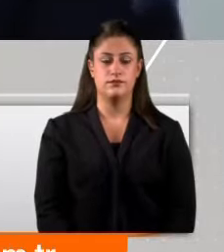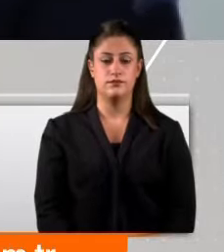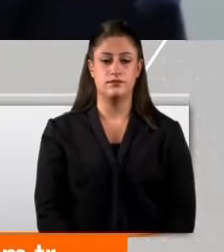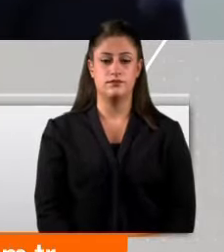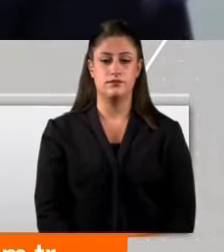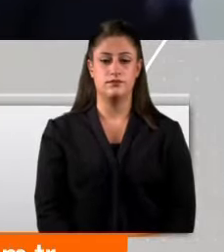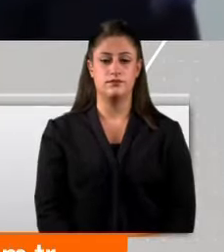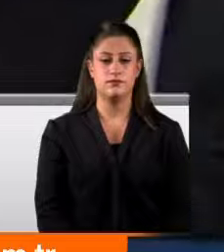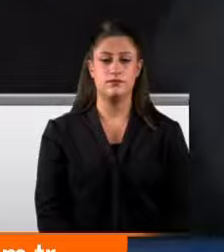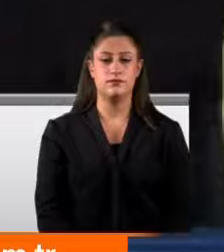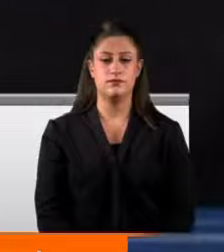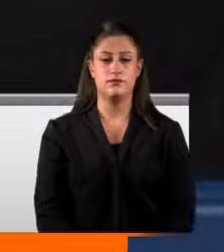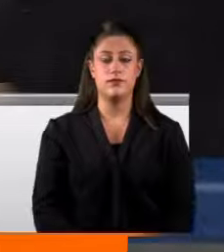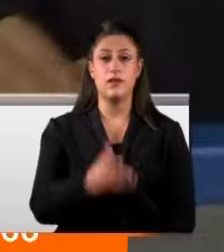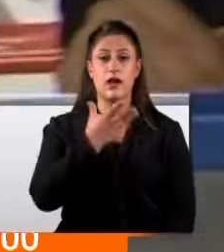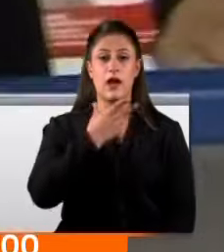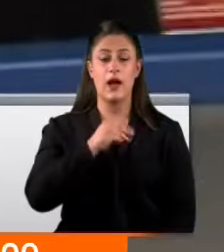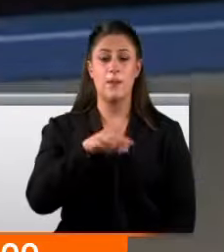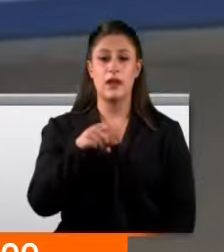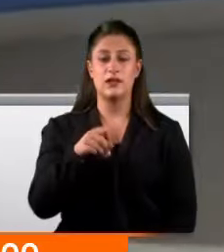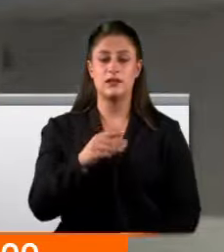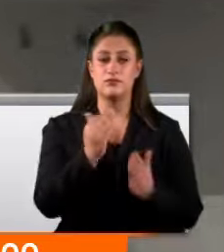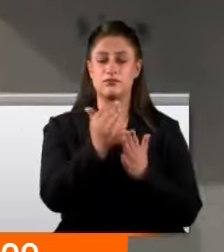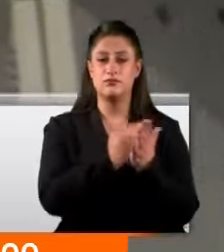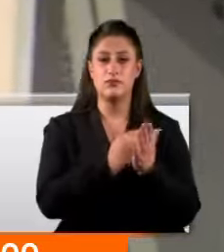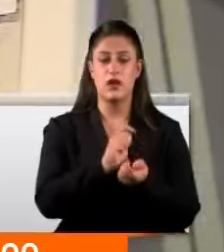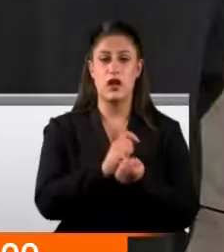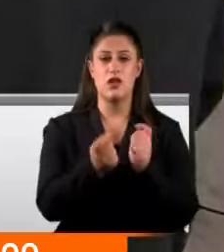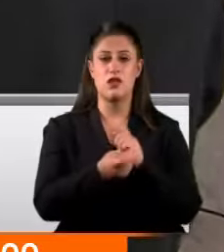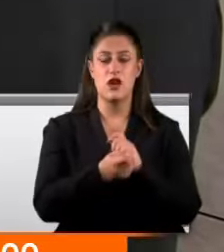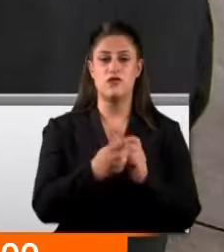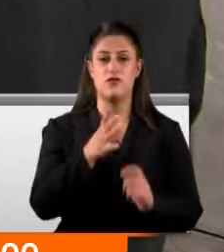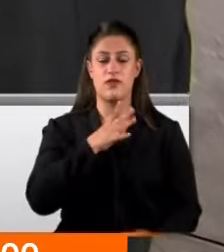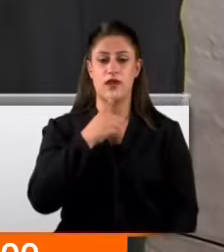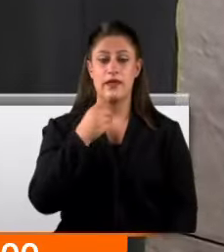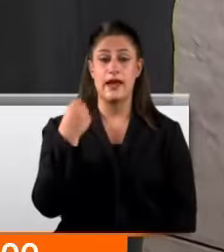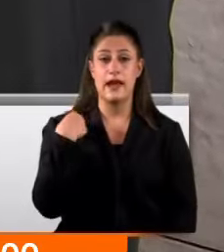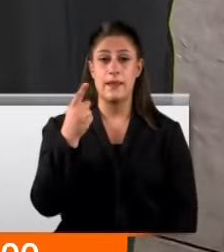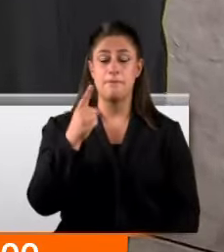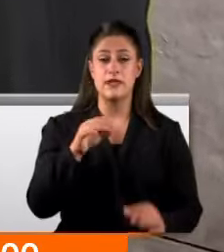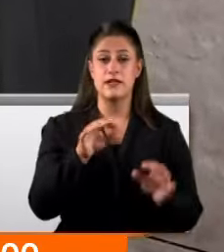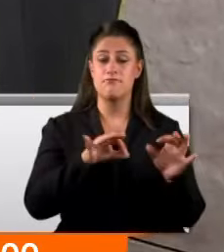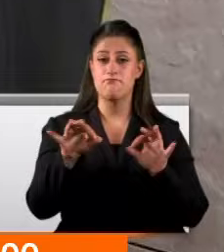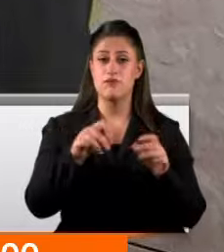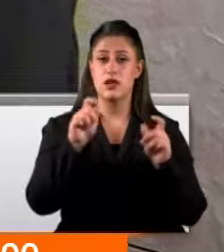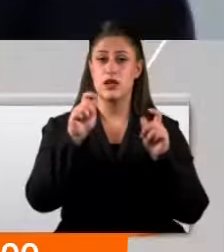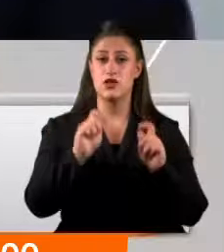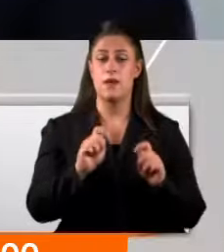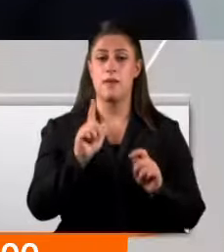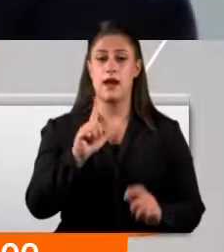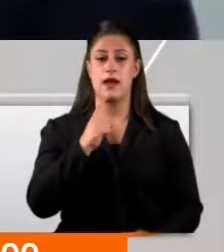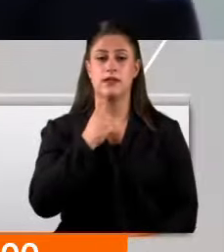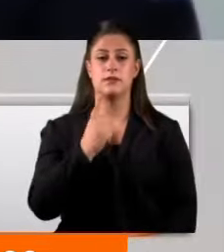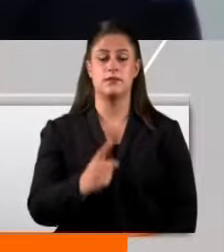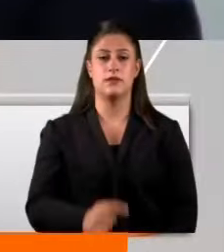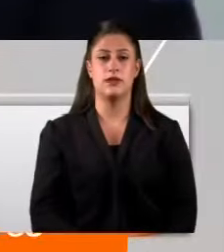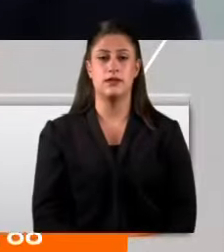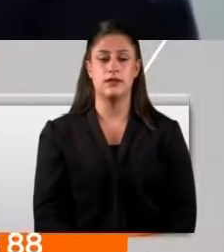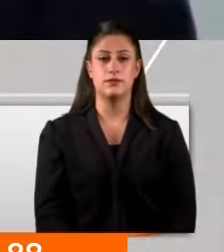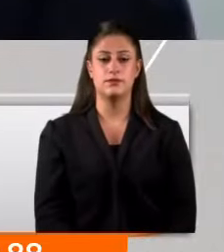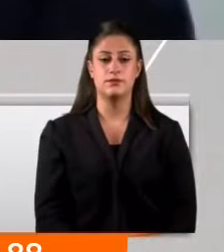maaşını oluşması lazım emeklilik sisteminde değişiklik sinyali verdi yeni bir sistem inşa edilmesi gerek dedi dünya örneği